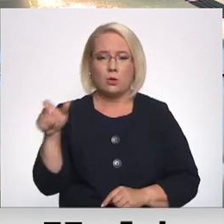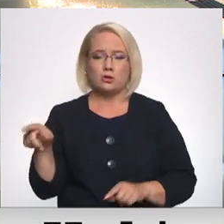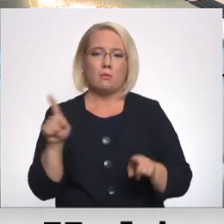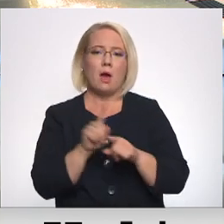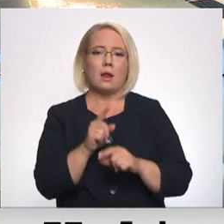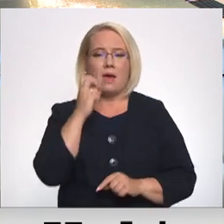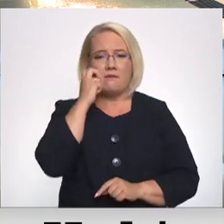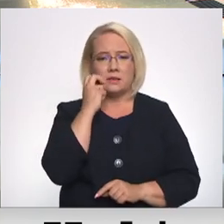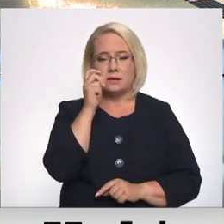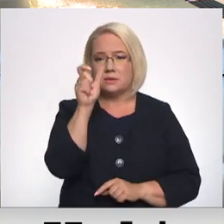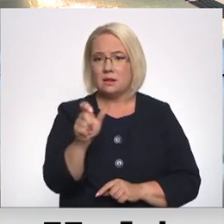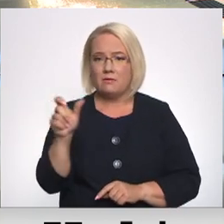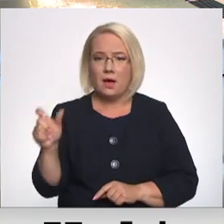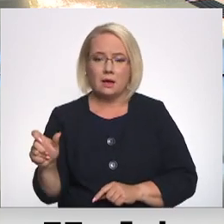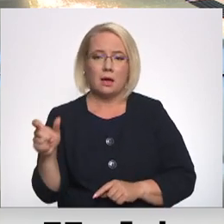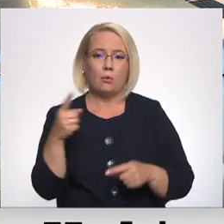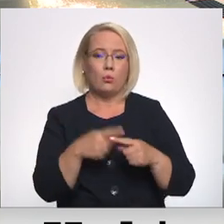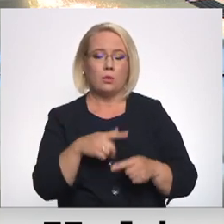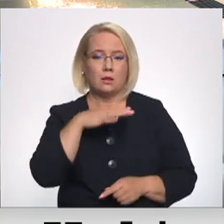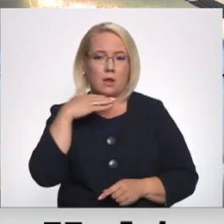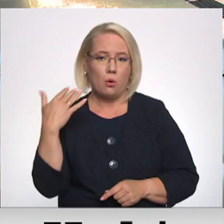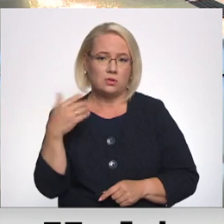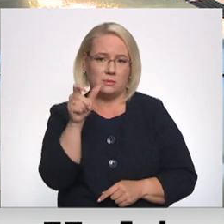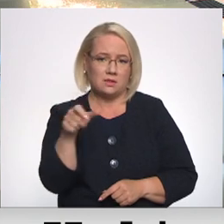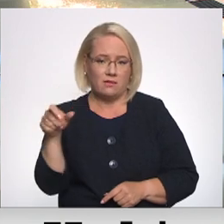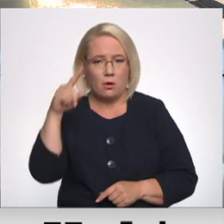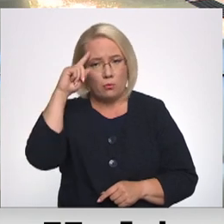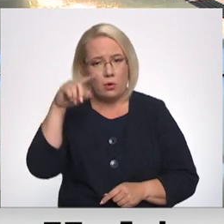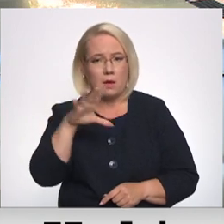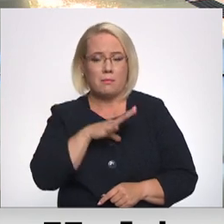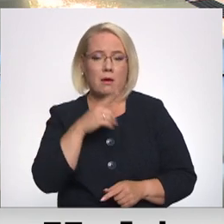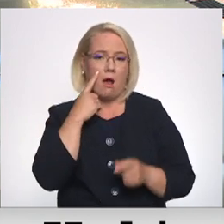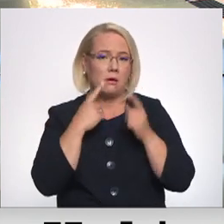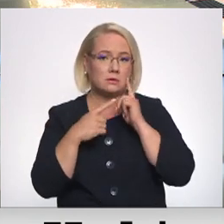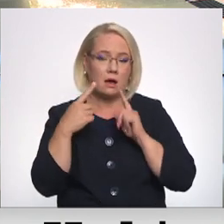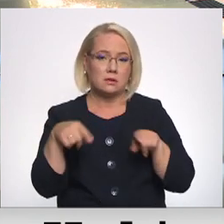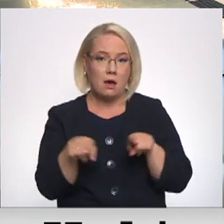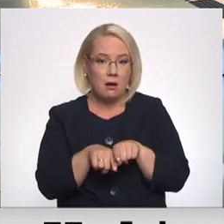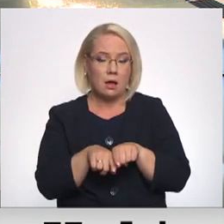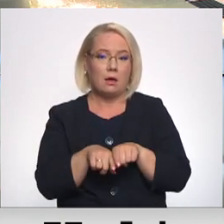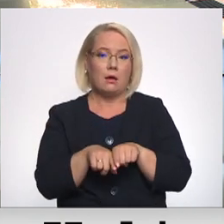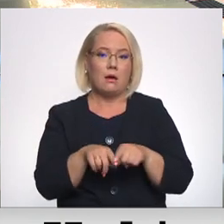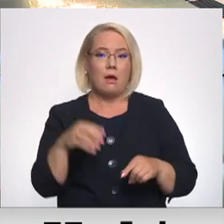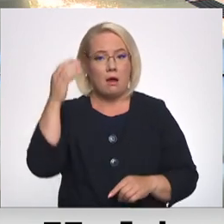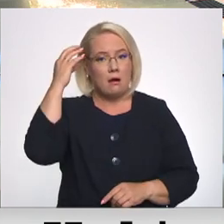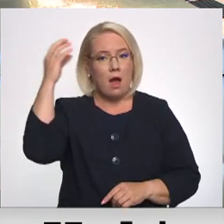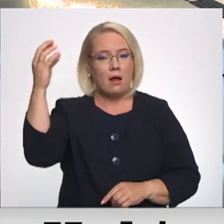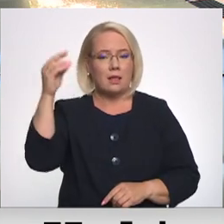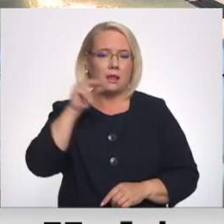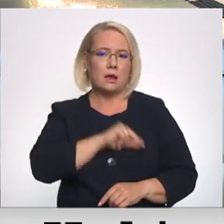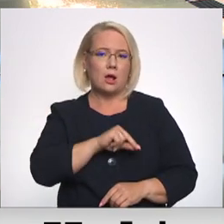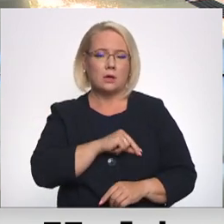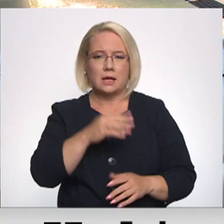gados vecākiem cilvēkiem. Un daudziem, protams, bija arī asaras acīs un karalieni viņi raksturoja